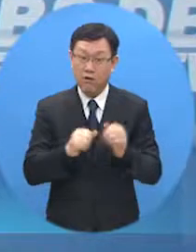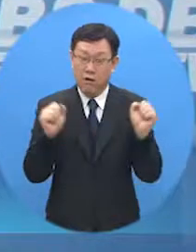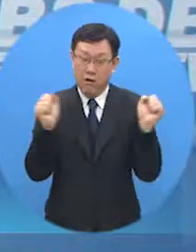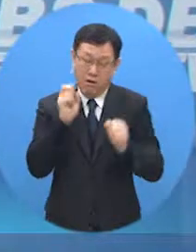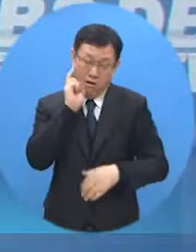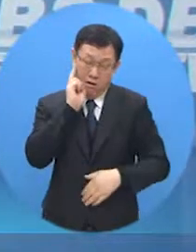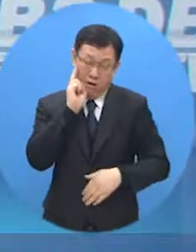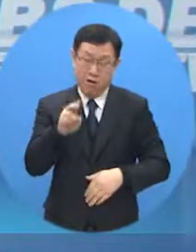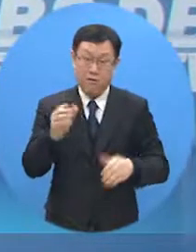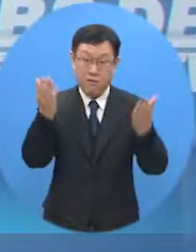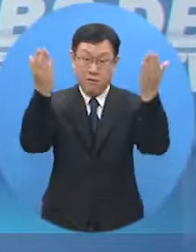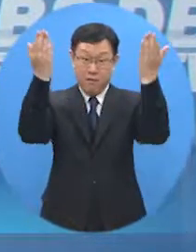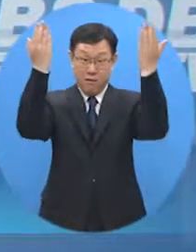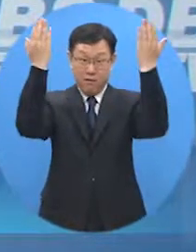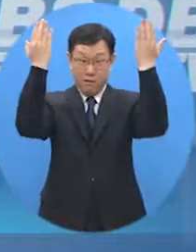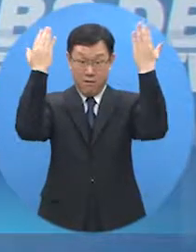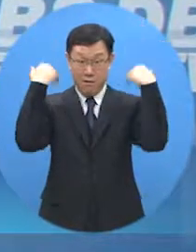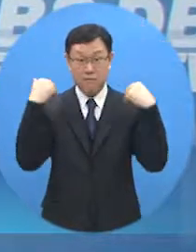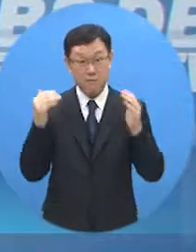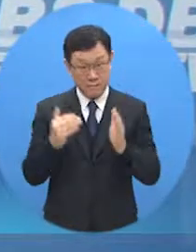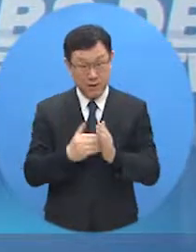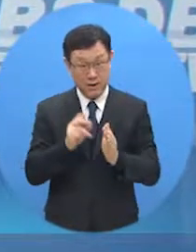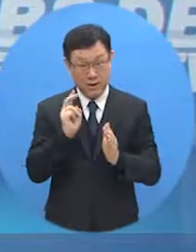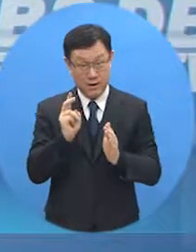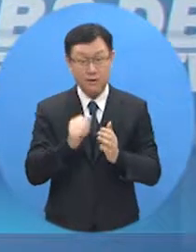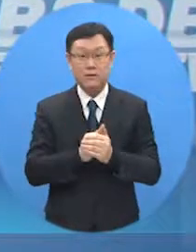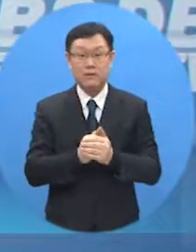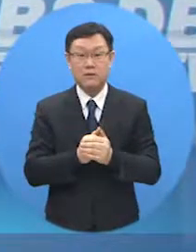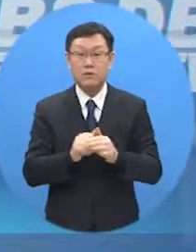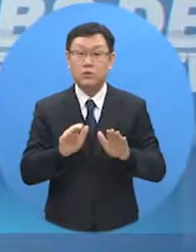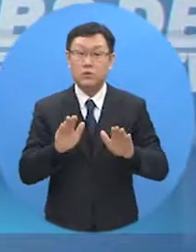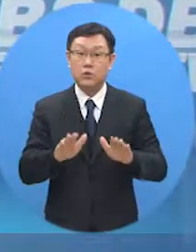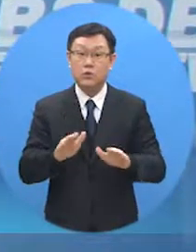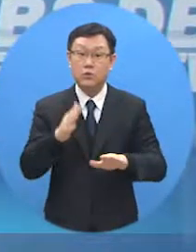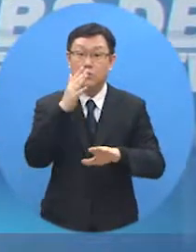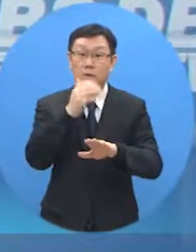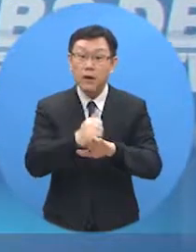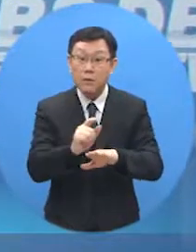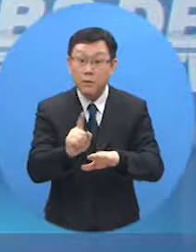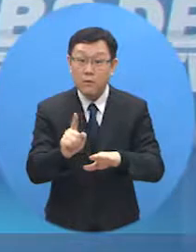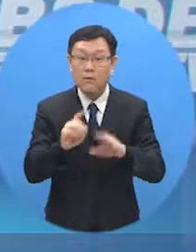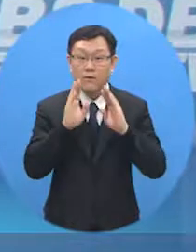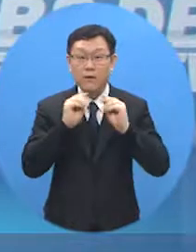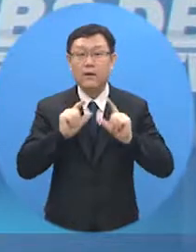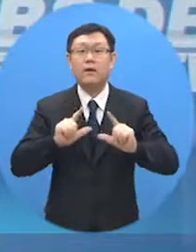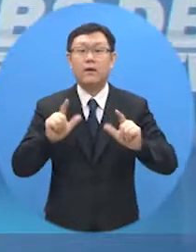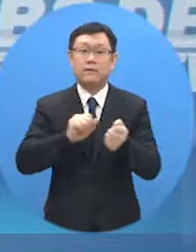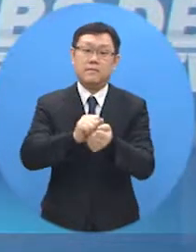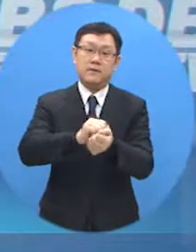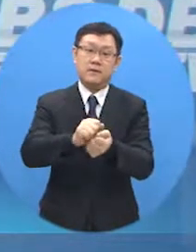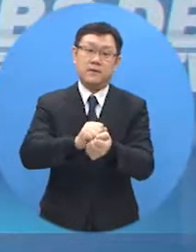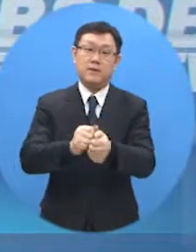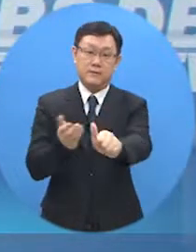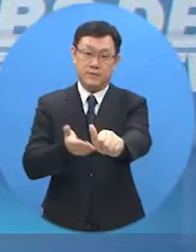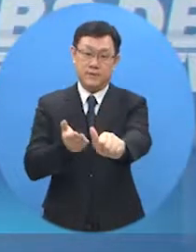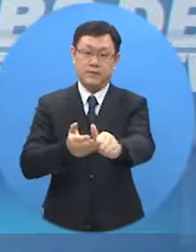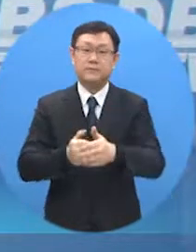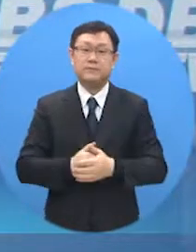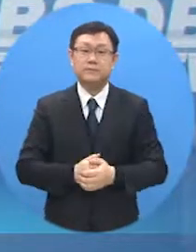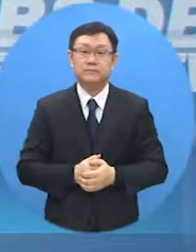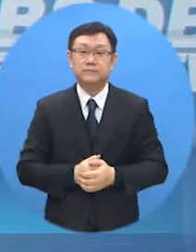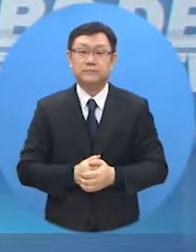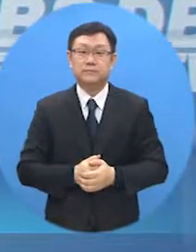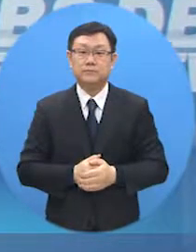그렇게 매섭던 추위도 이젠 조금씩 물러가려나 봅니다. 이번 주말에는 따뜻한 봄을 맞이하기 위한 대청소를 해보는